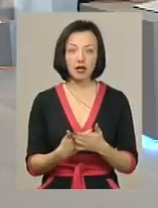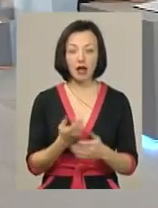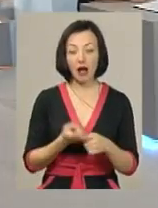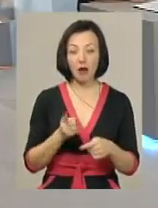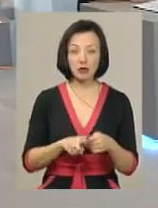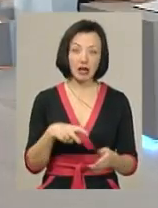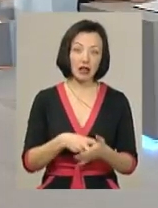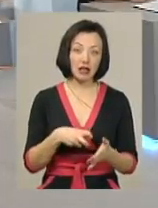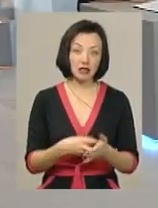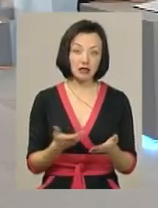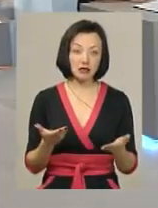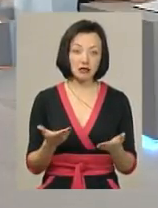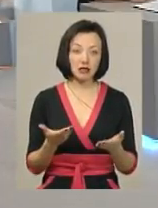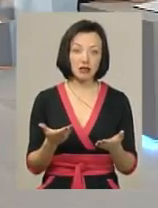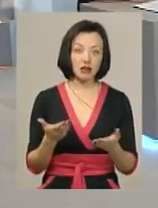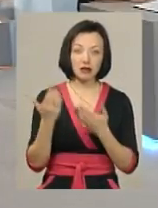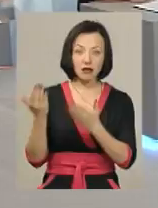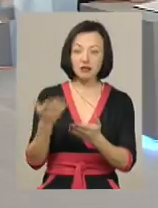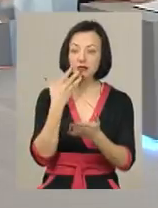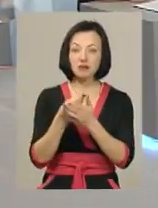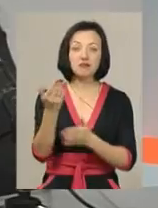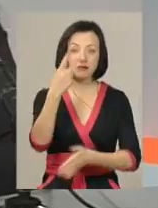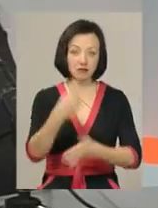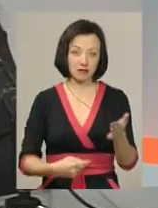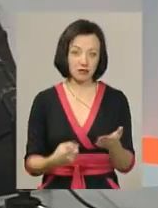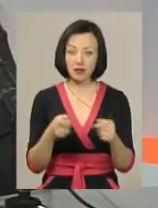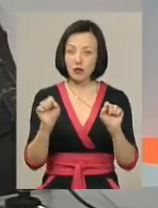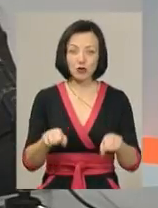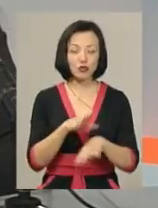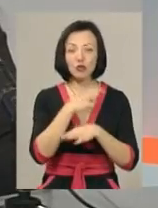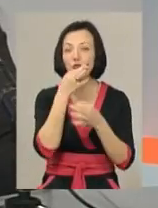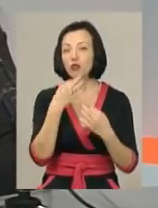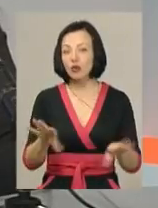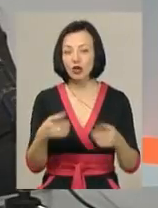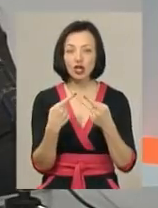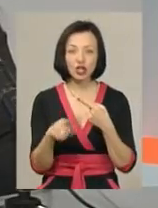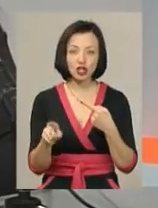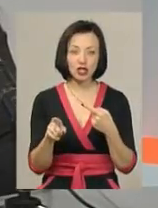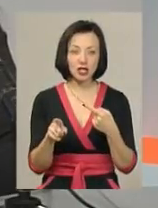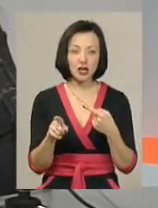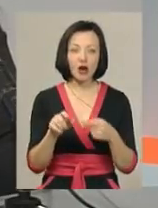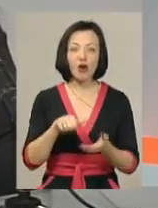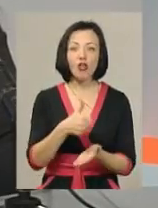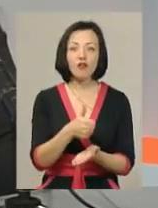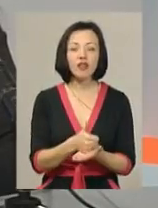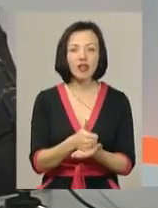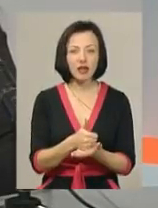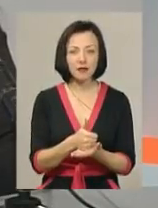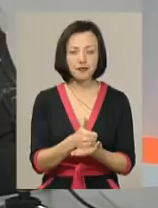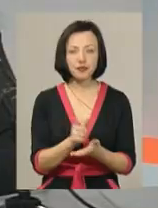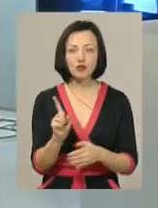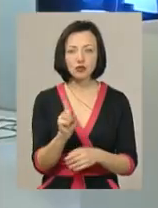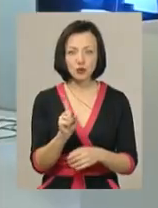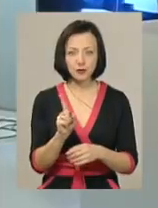лист якимось природним силам нехай це буде лист природним силам це може бути будь-який інший розумієте що головне в